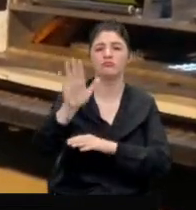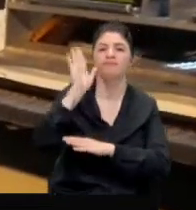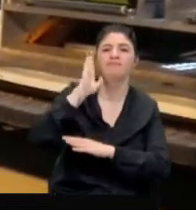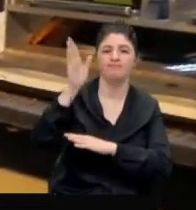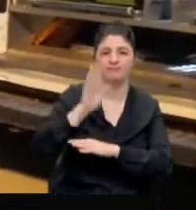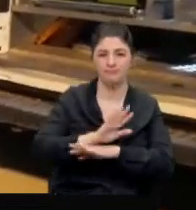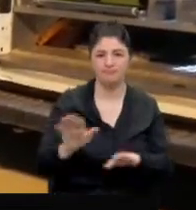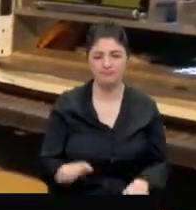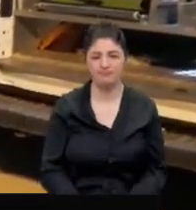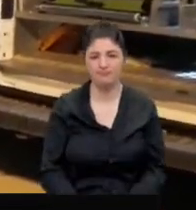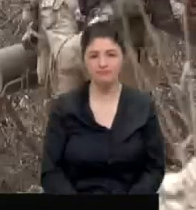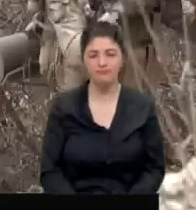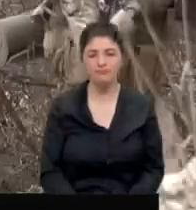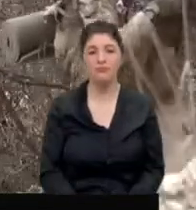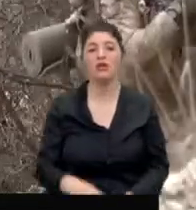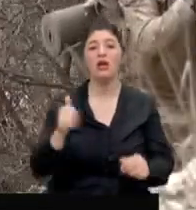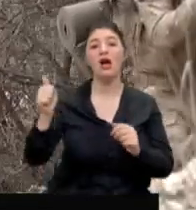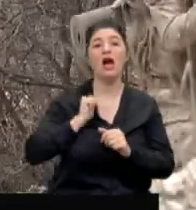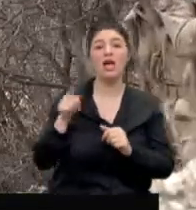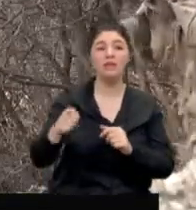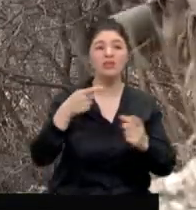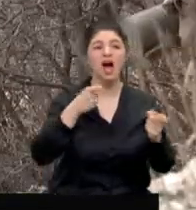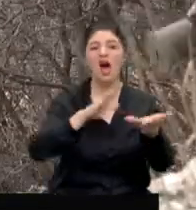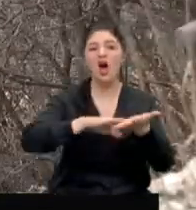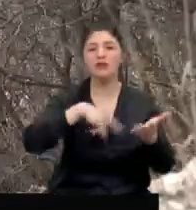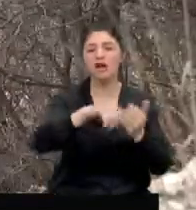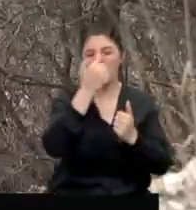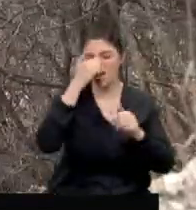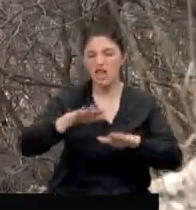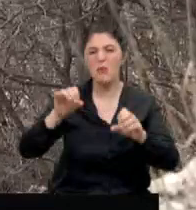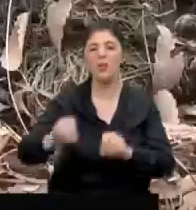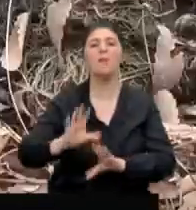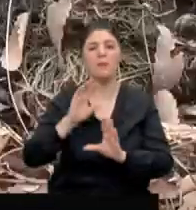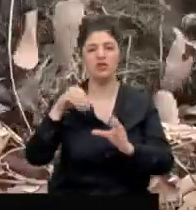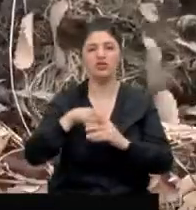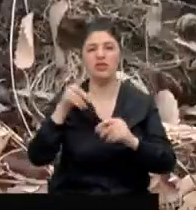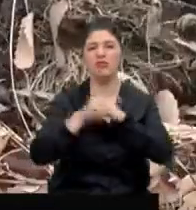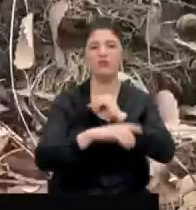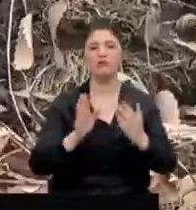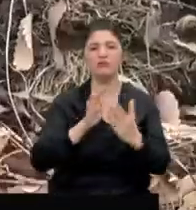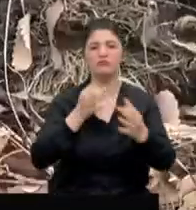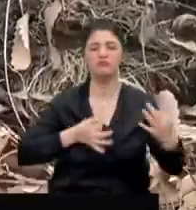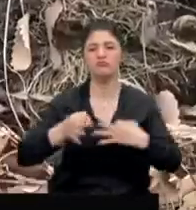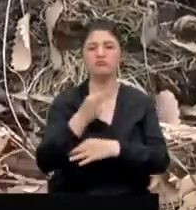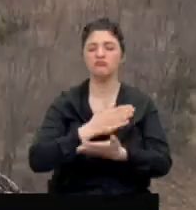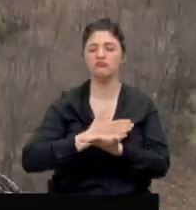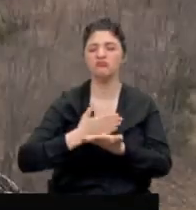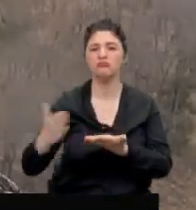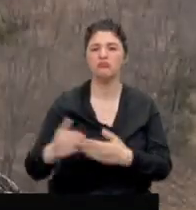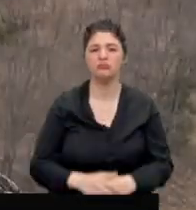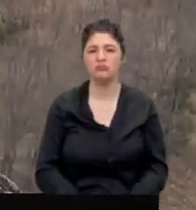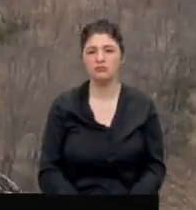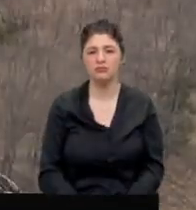uğurlandı. Şehit yerine. Mehmetçik ise silah arkadaşlarının kanını yerde bırakmamak için teröristlere karşı operasyonlarını